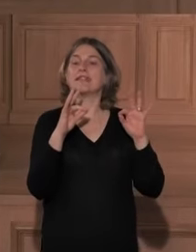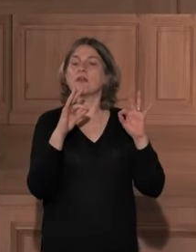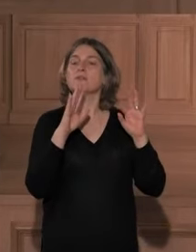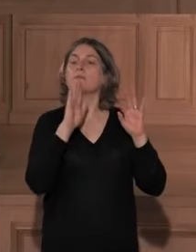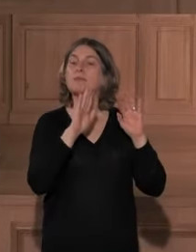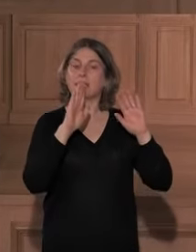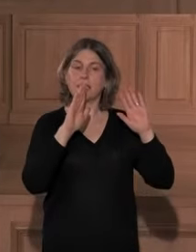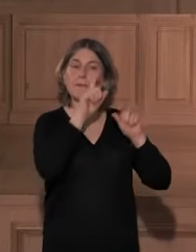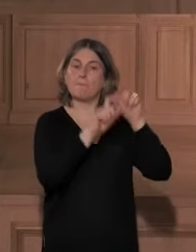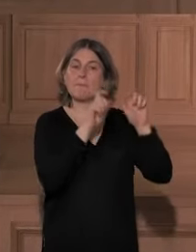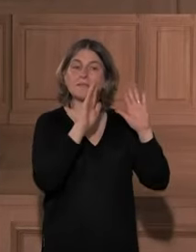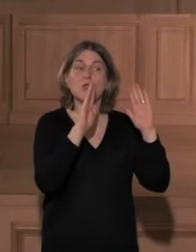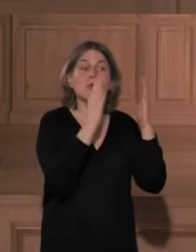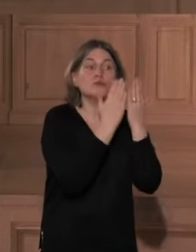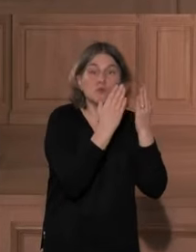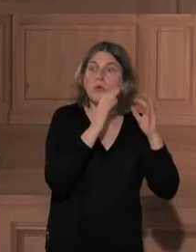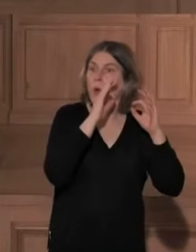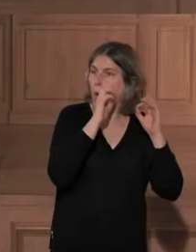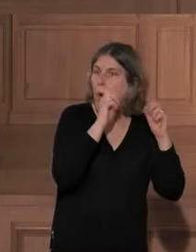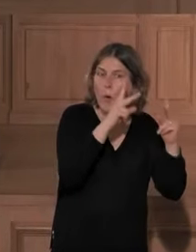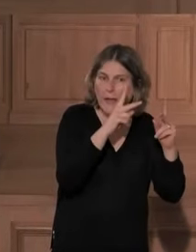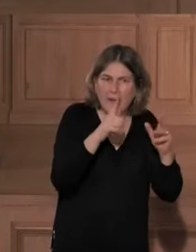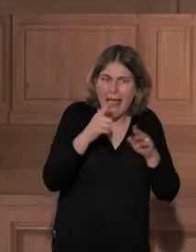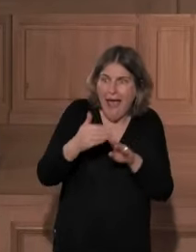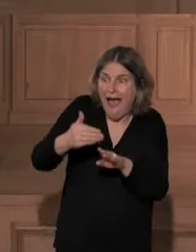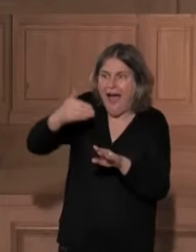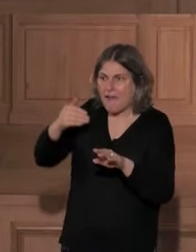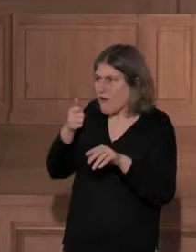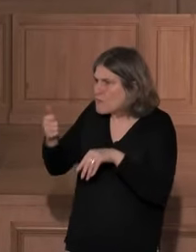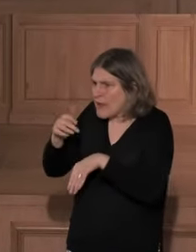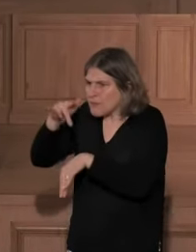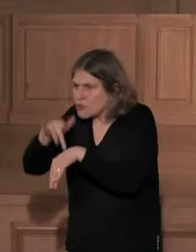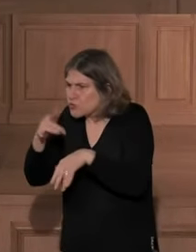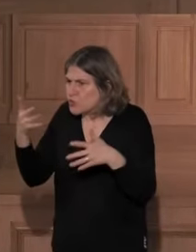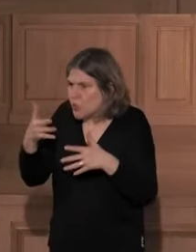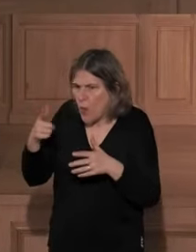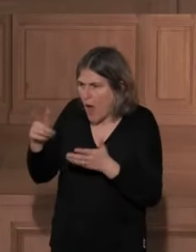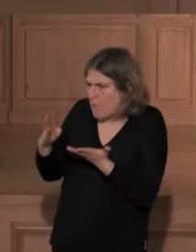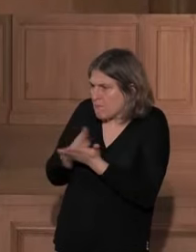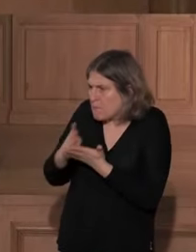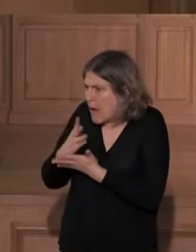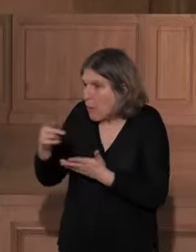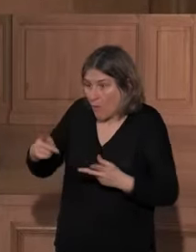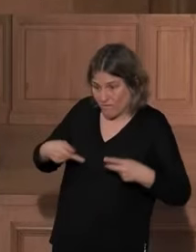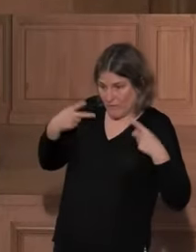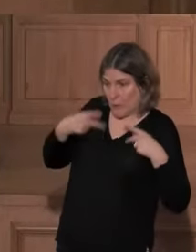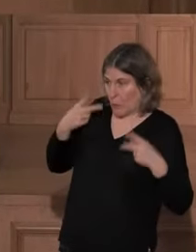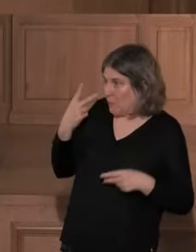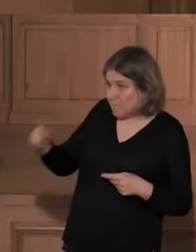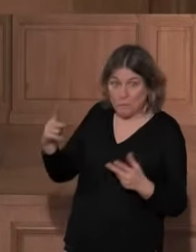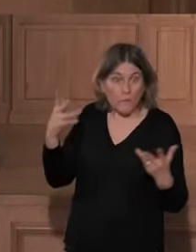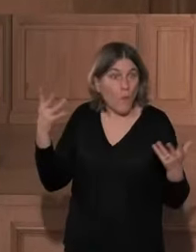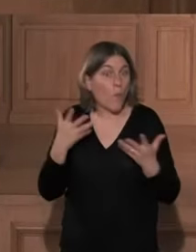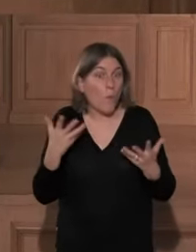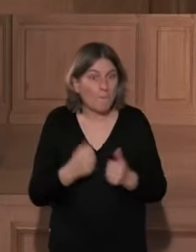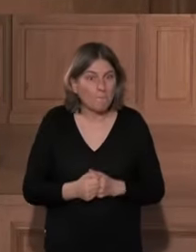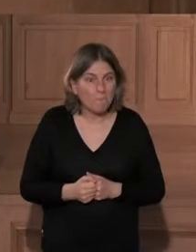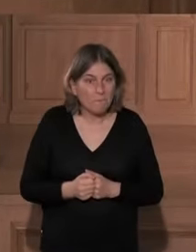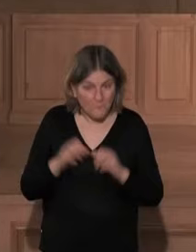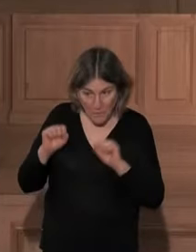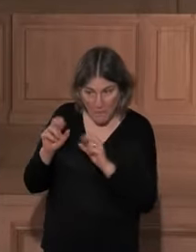une vie avant le silence des justes. D'où venez-vous, Stéphane? Qui êtes-vous? Pouvez-vous nous dire un petit peu ce qui vous a amené là, qui fait qu'on est ensemble ce